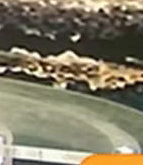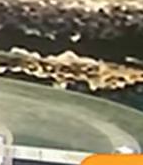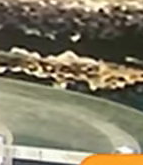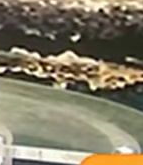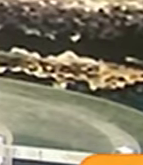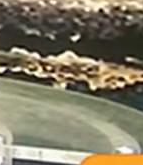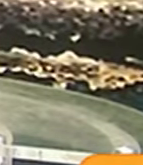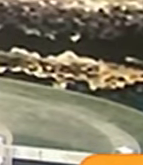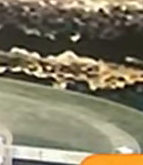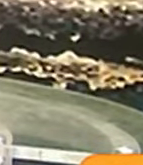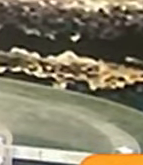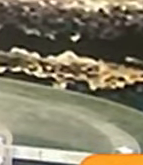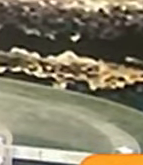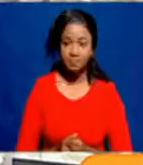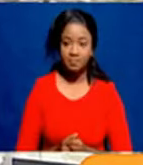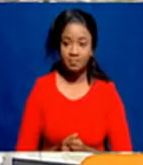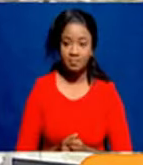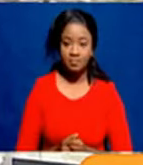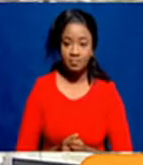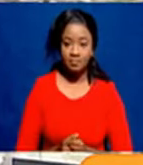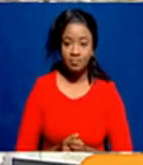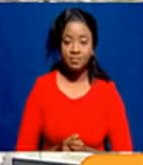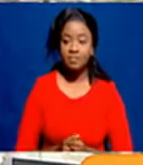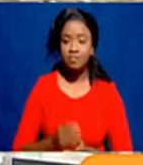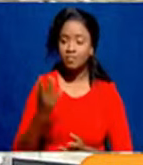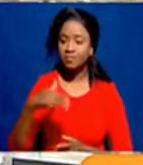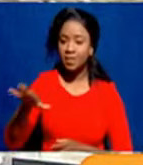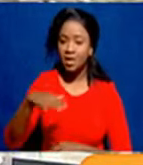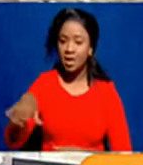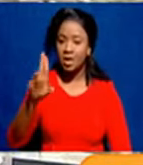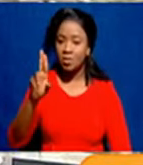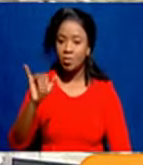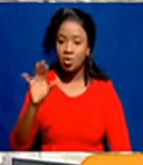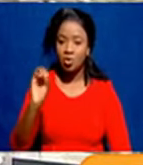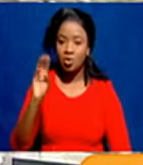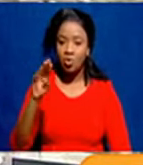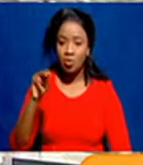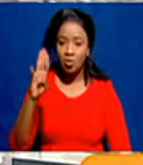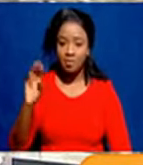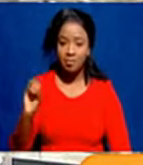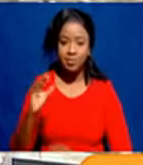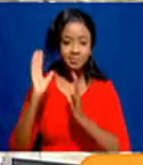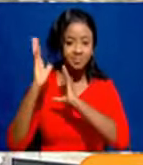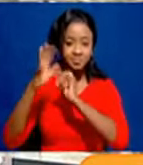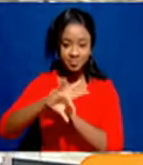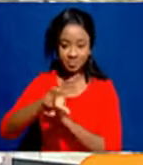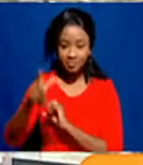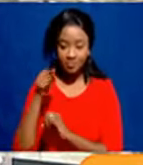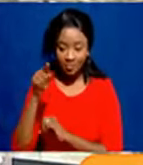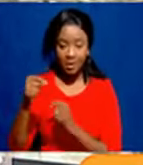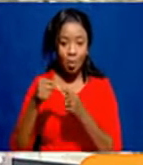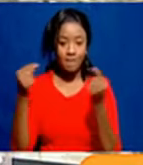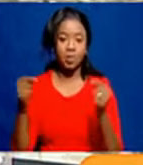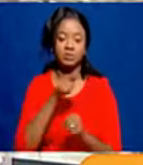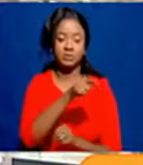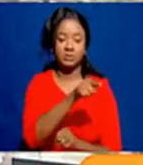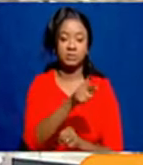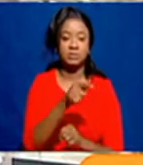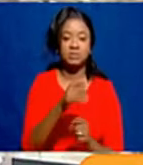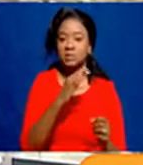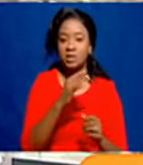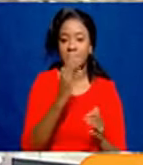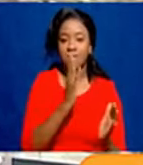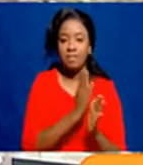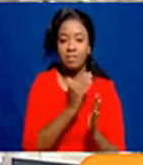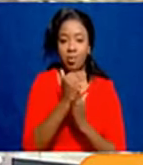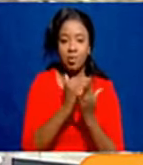kuhusu ujenzi wa kiwanda cha kawi ya nyuklia, serikali imechukua jukumu la kuhamasisha wakazi kuhusu umuhimu wa mradi huo. Na Francis